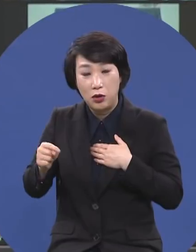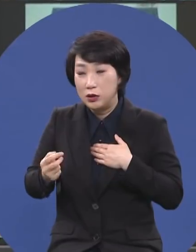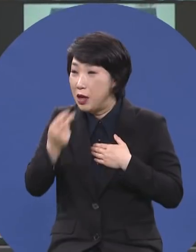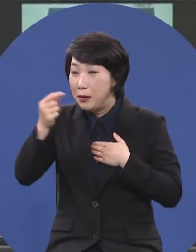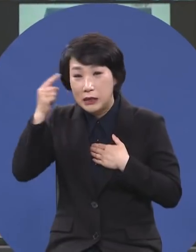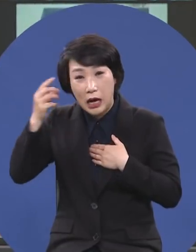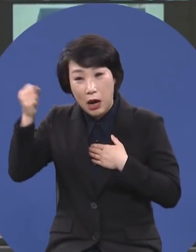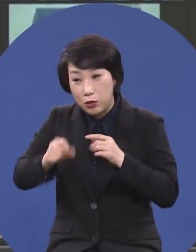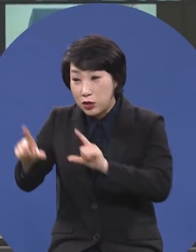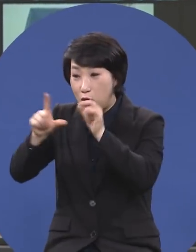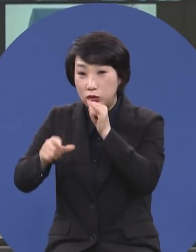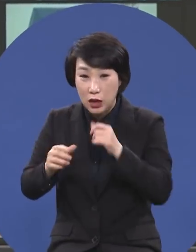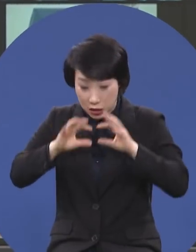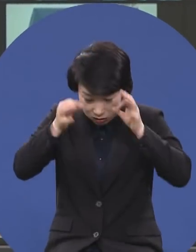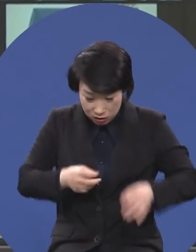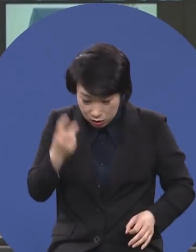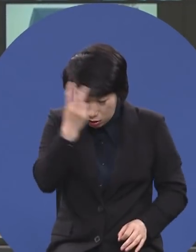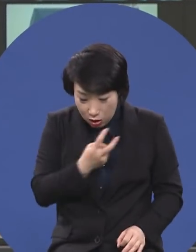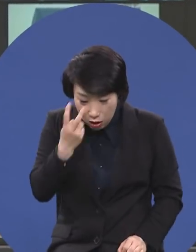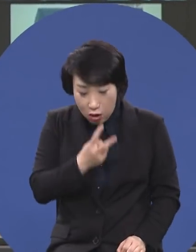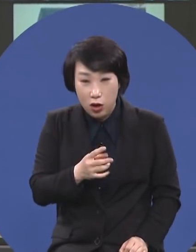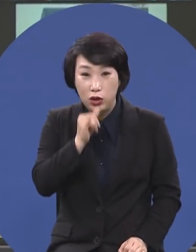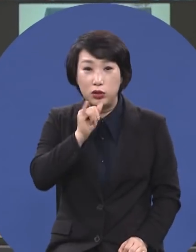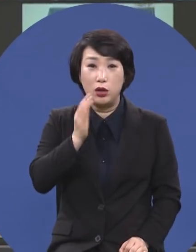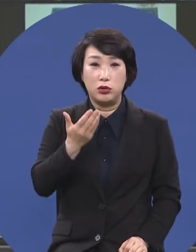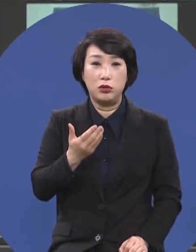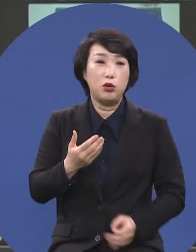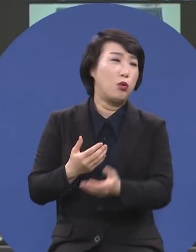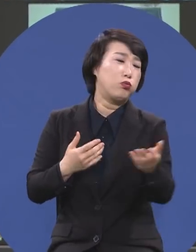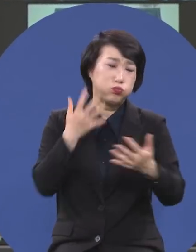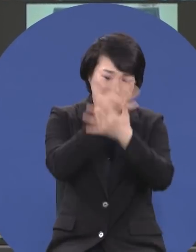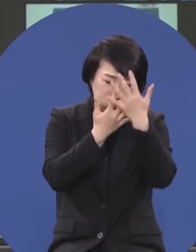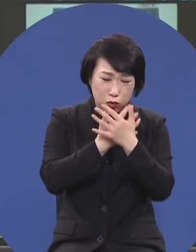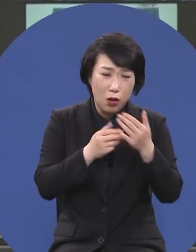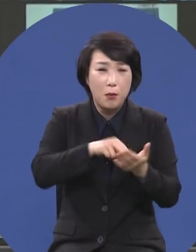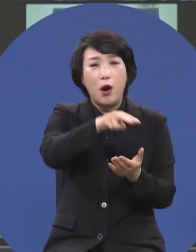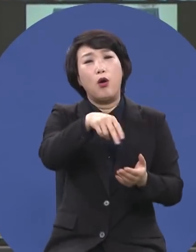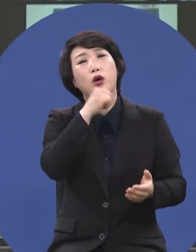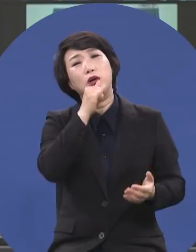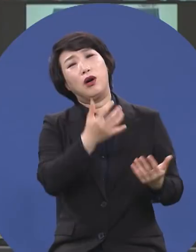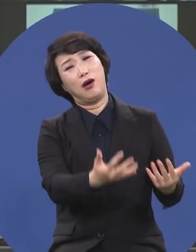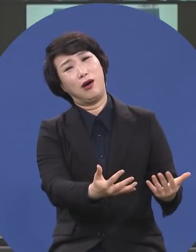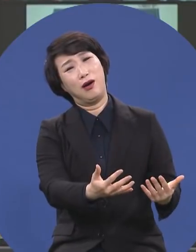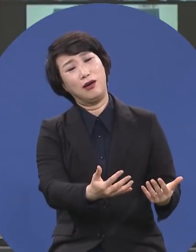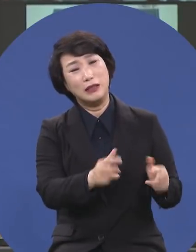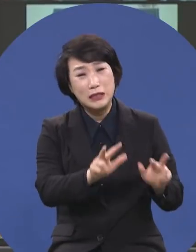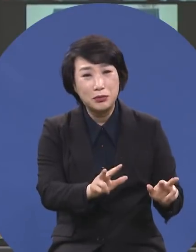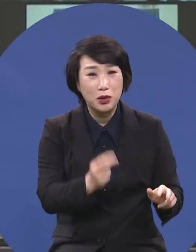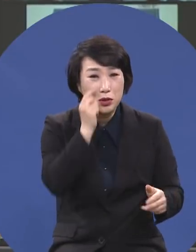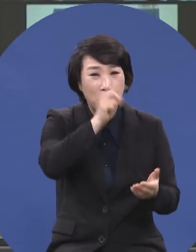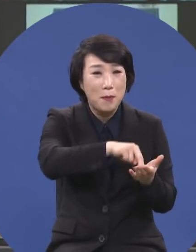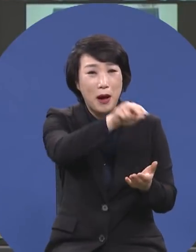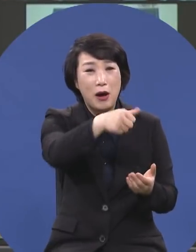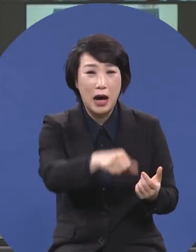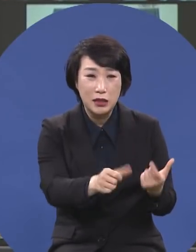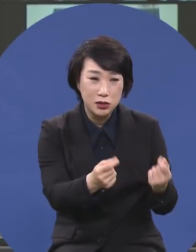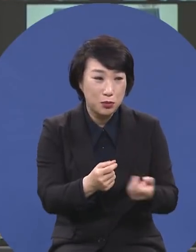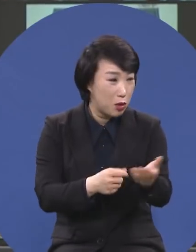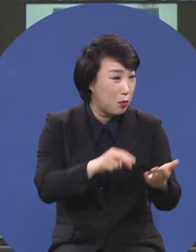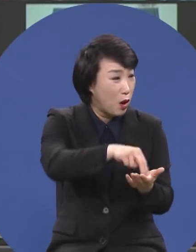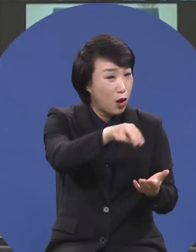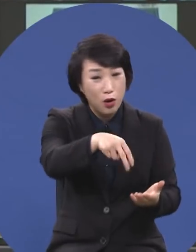생각을 가지고 살고 있는지 전혀 모르고 방황하고 있던가. 아직도 탕자같이 방황하고